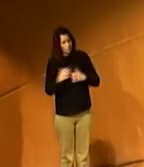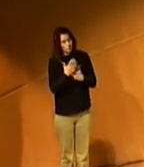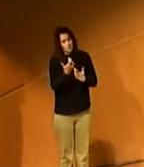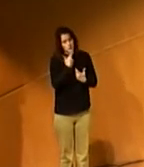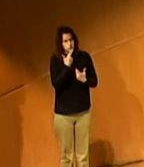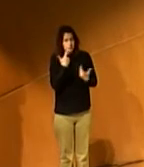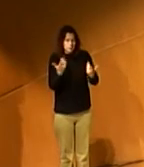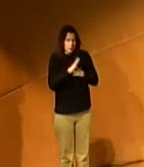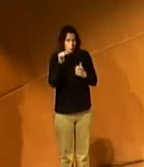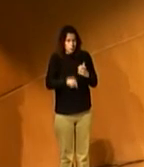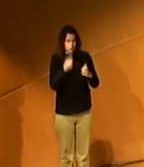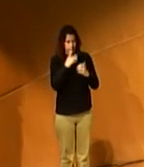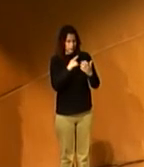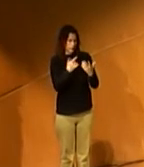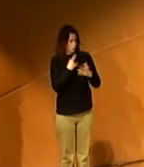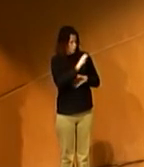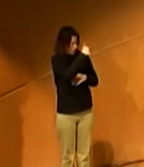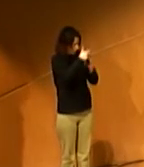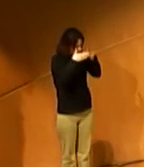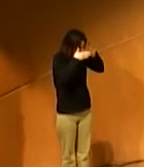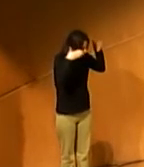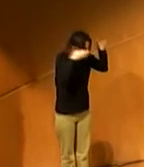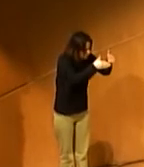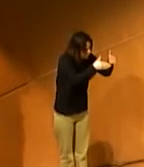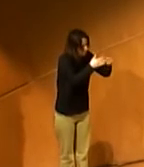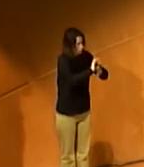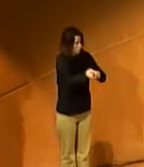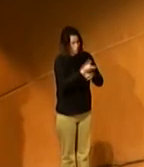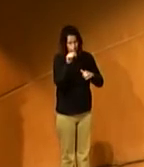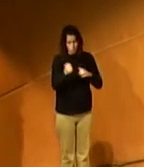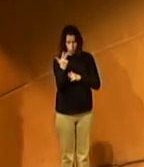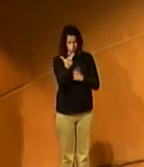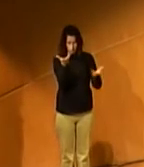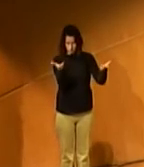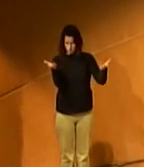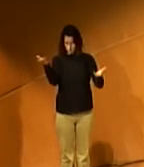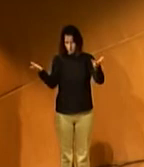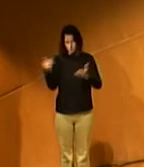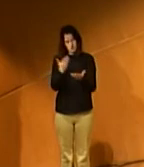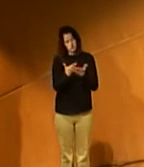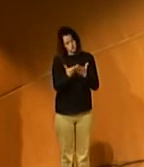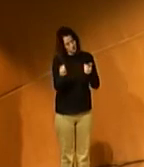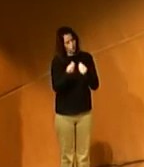un arrangement sur 3 emplois du temps différents, ce qui complique un peu la tâche.